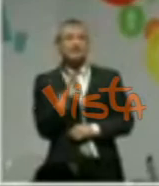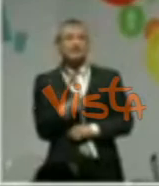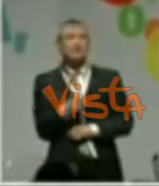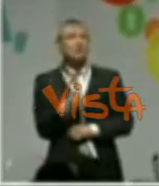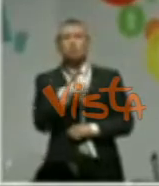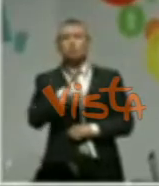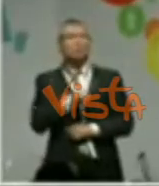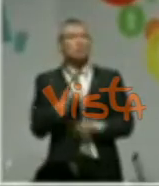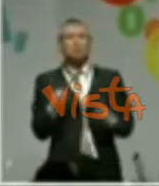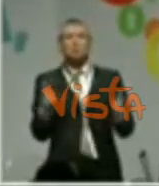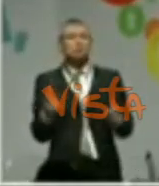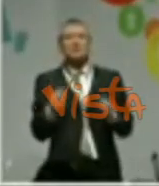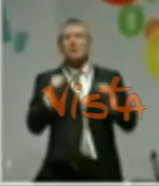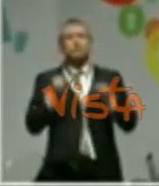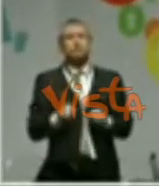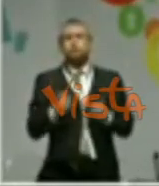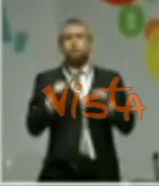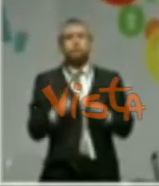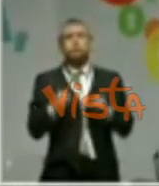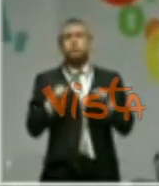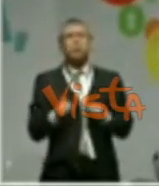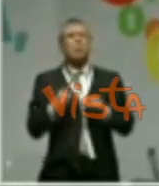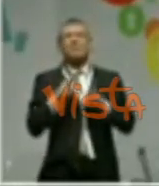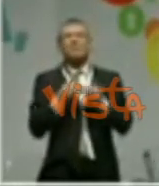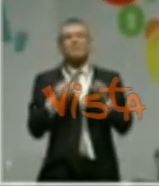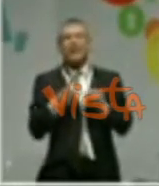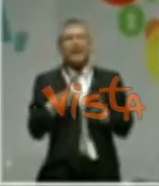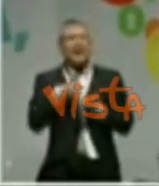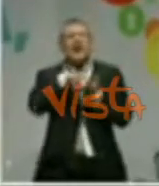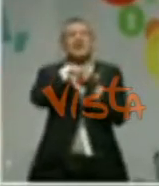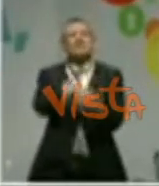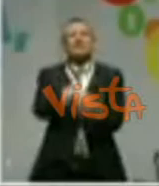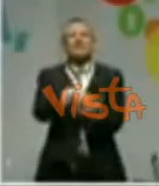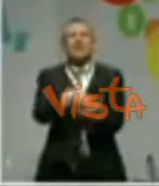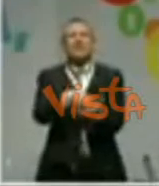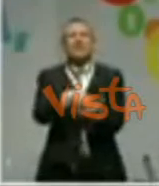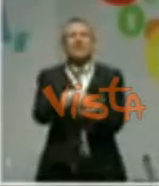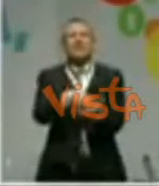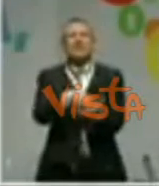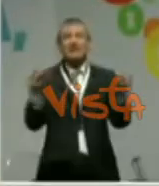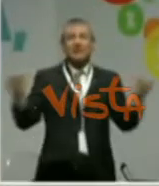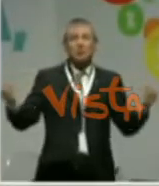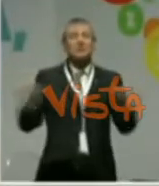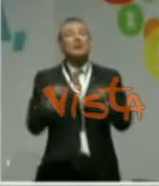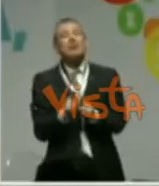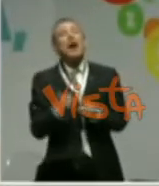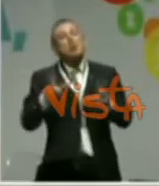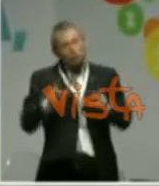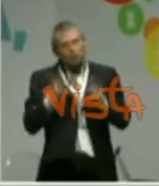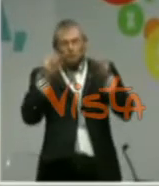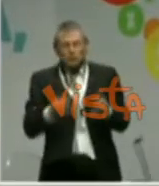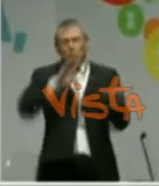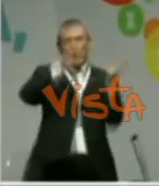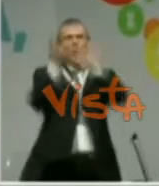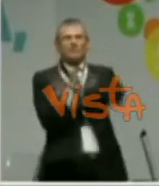nelle condizioni di fare alcun investimento su l'aspetto educativo quindi accanto alla riforma anche la legge